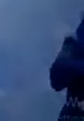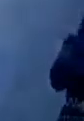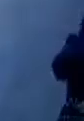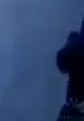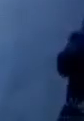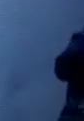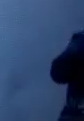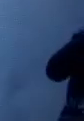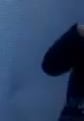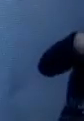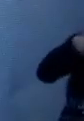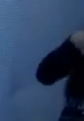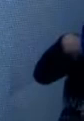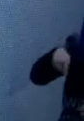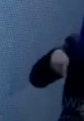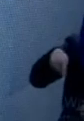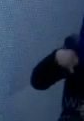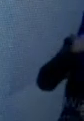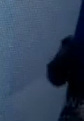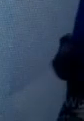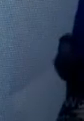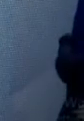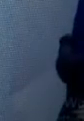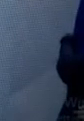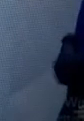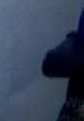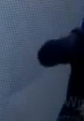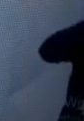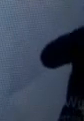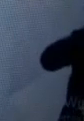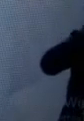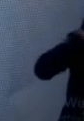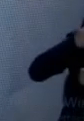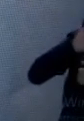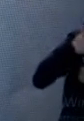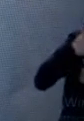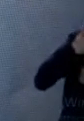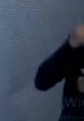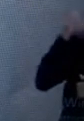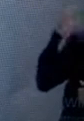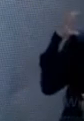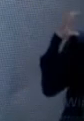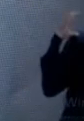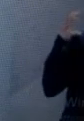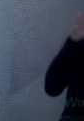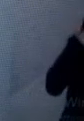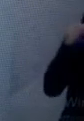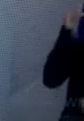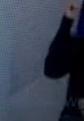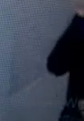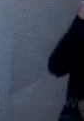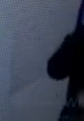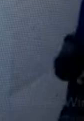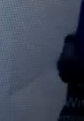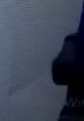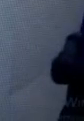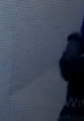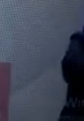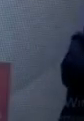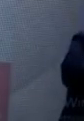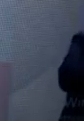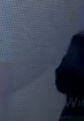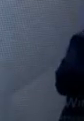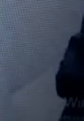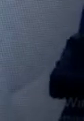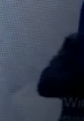PKPP yang dipusingkan oleh Yang Berhormat Menteri Kanan Pertahanan. Manakala di peringkat kerajaan negeri pula, strategi